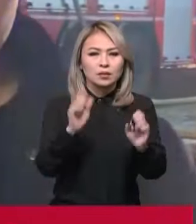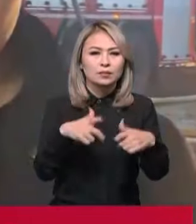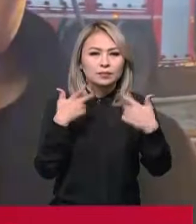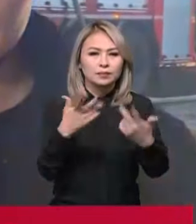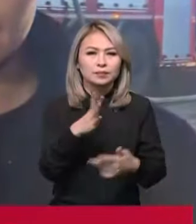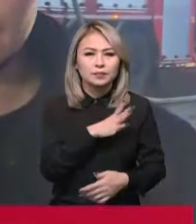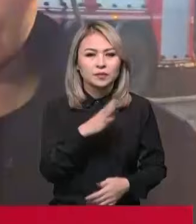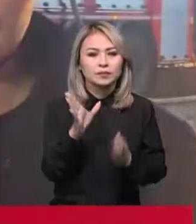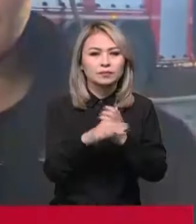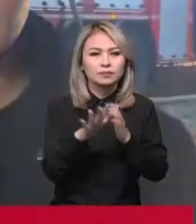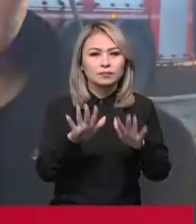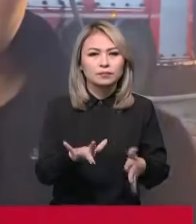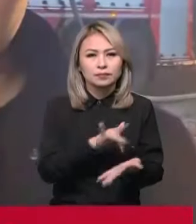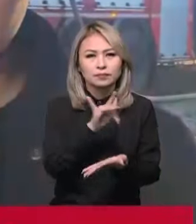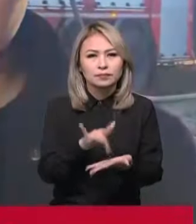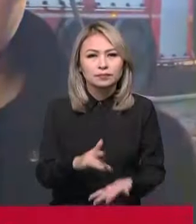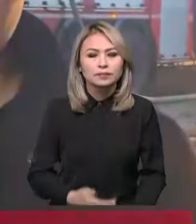арттесим Асланбек Шыгыр болатын.